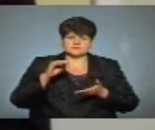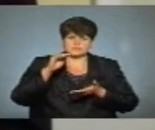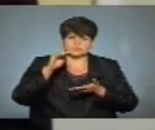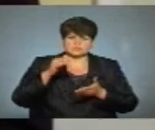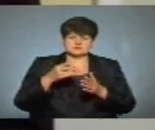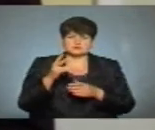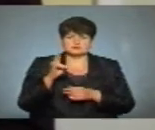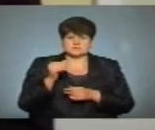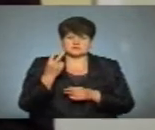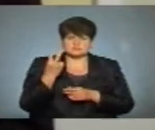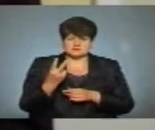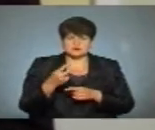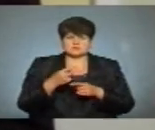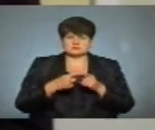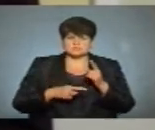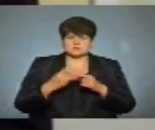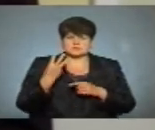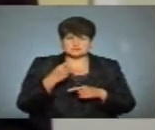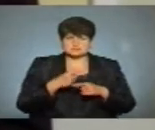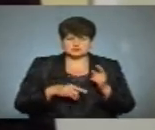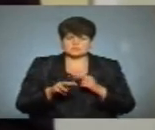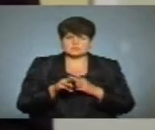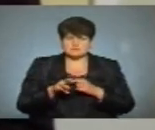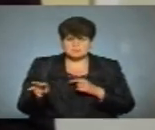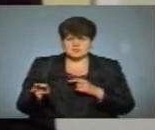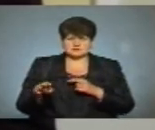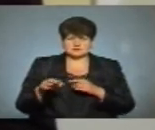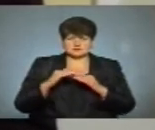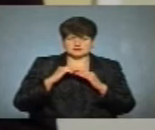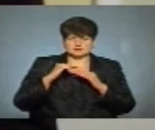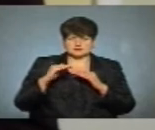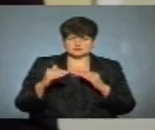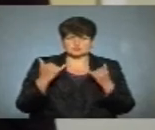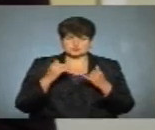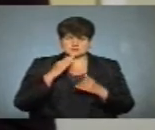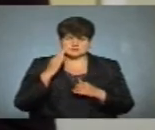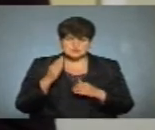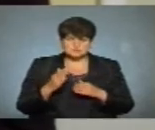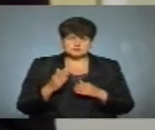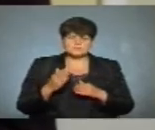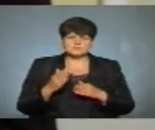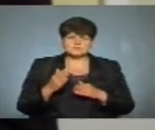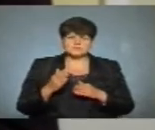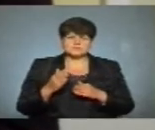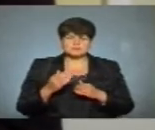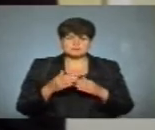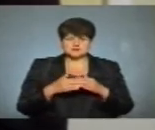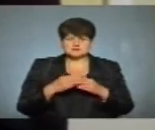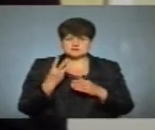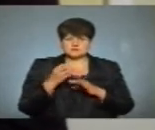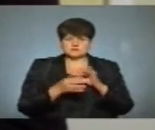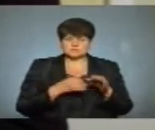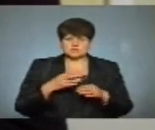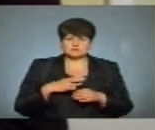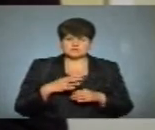на 2,5-3,5 метри над рівнями сьогодні зранку. В найближчі три доби ми